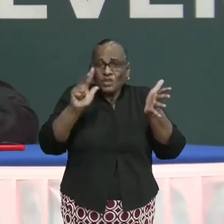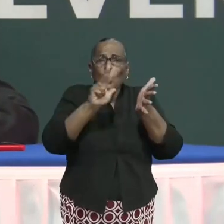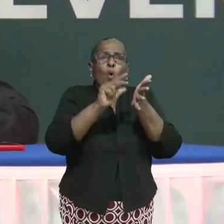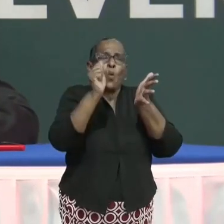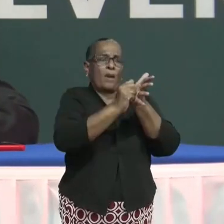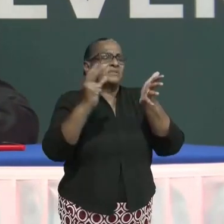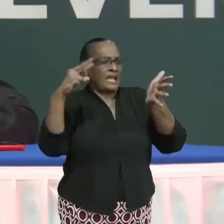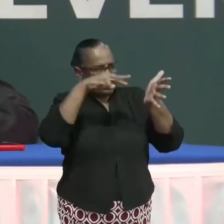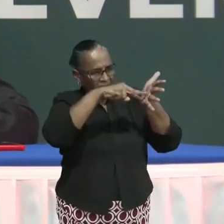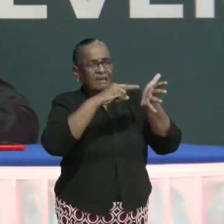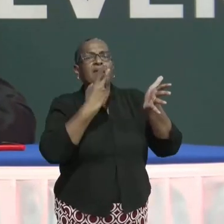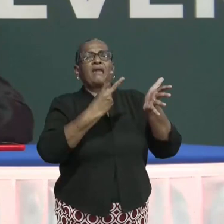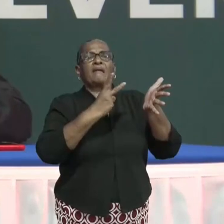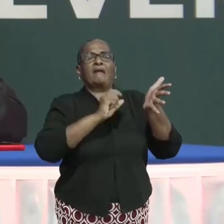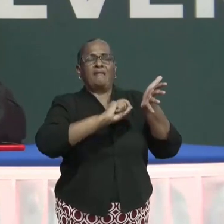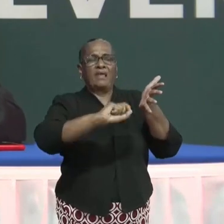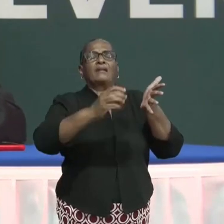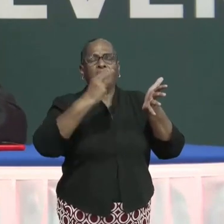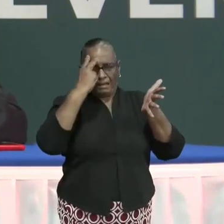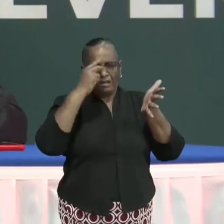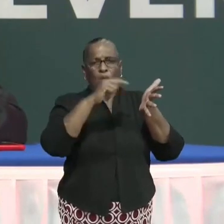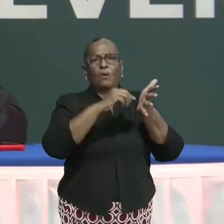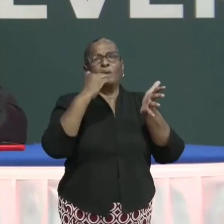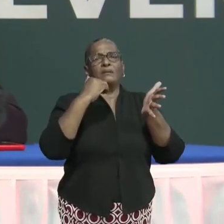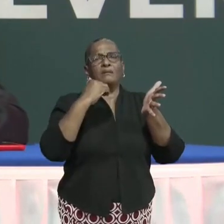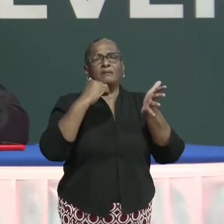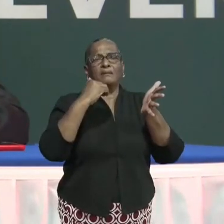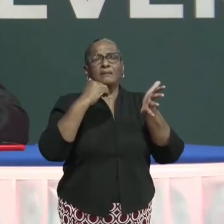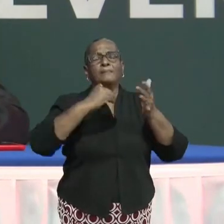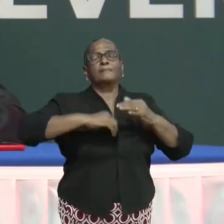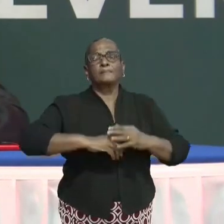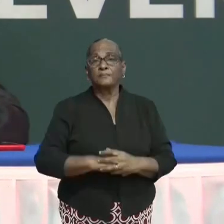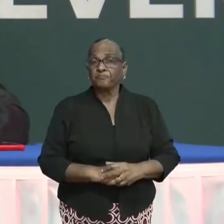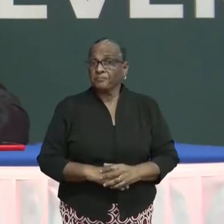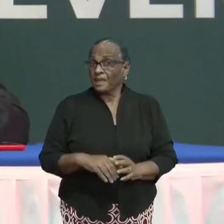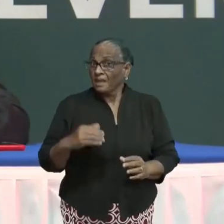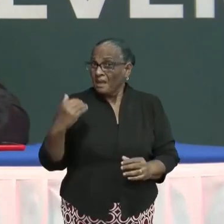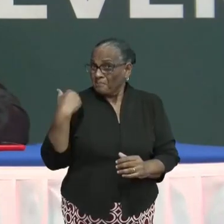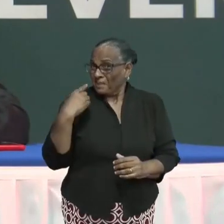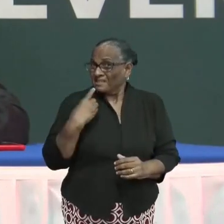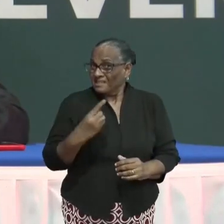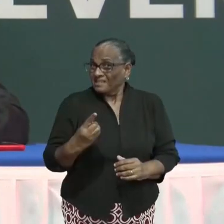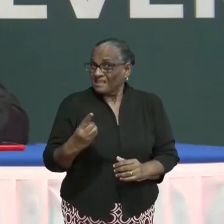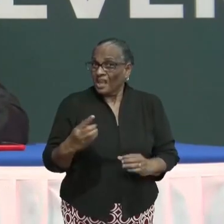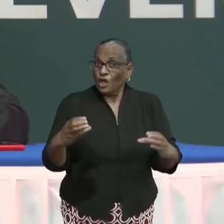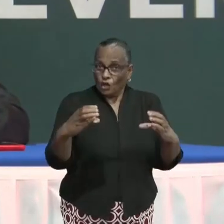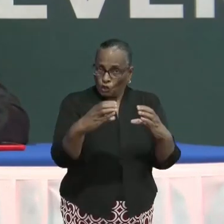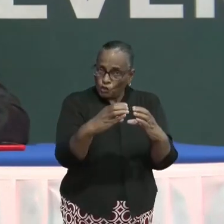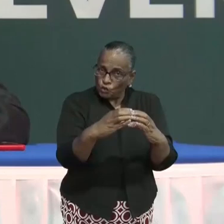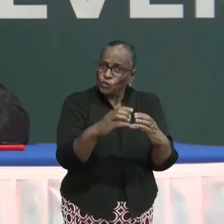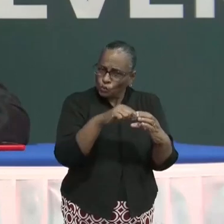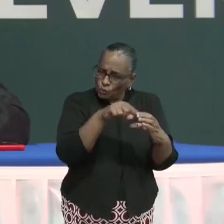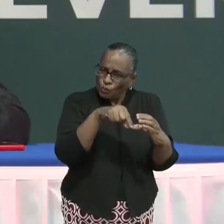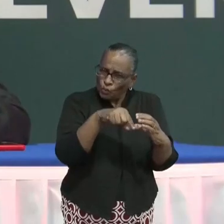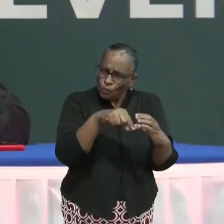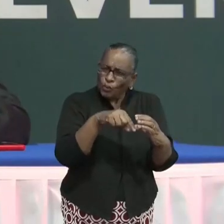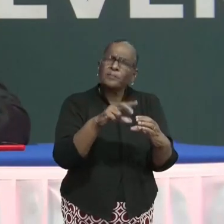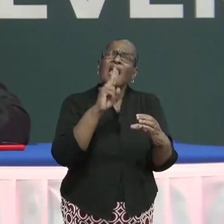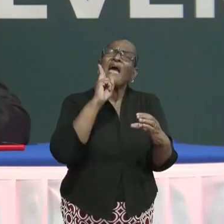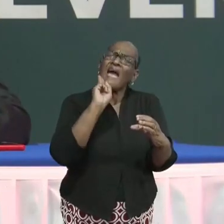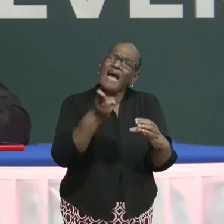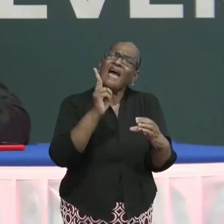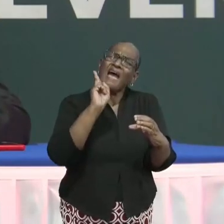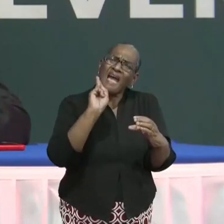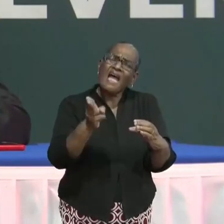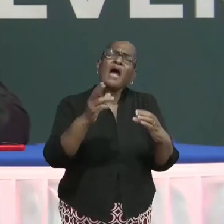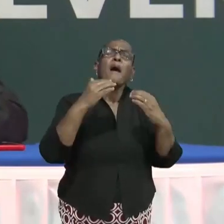registreer. Biteg ik baso net a doelgroep na behoefte sma. Sma